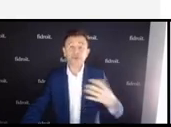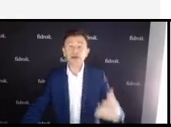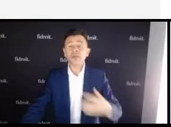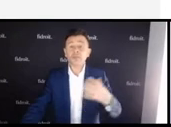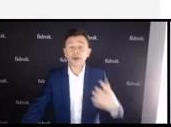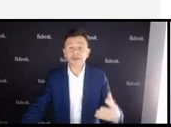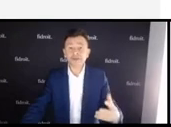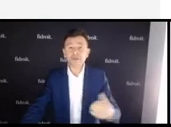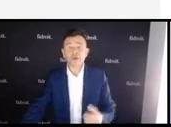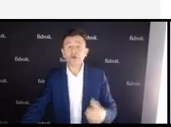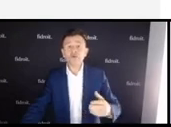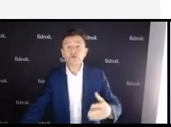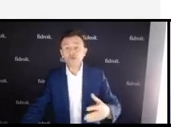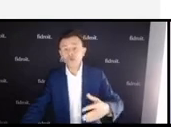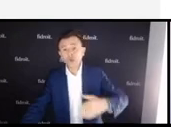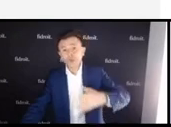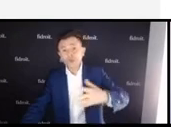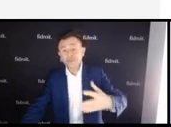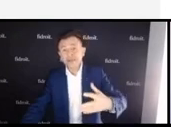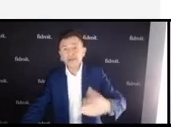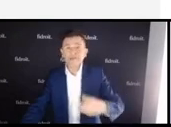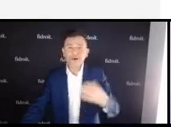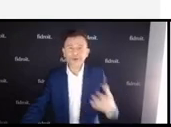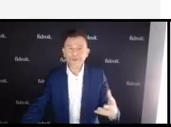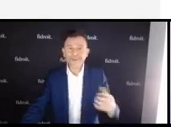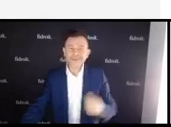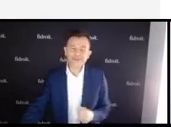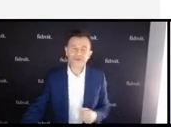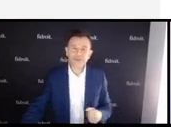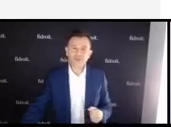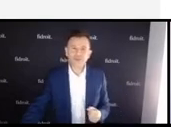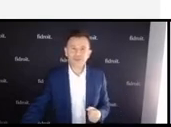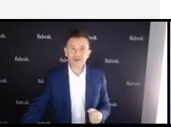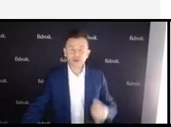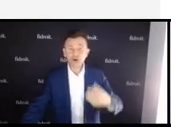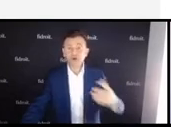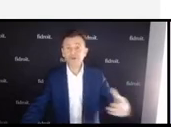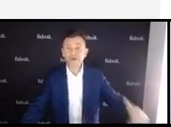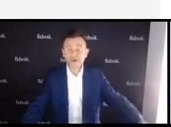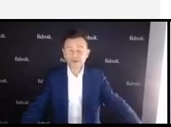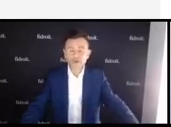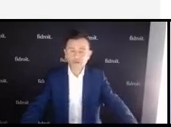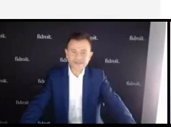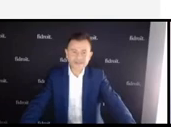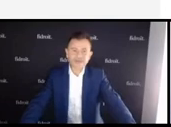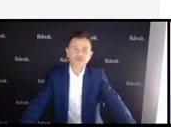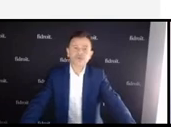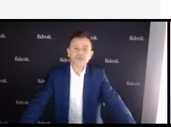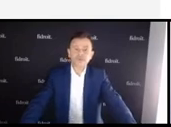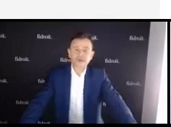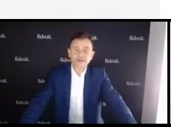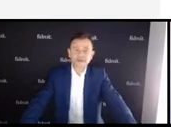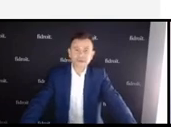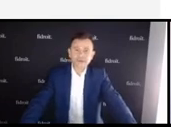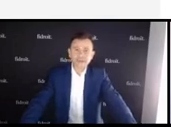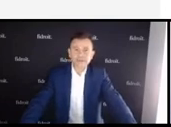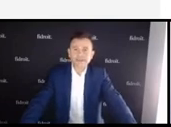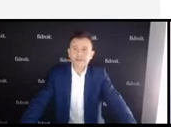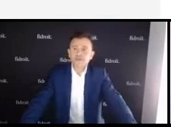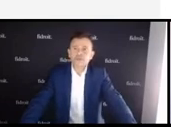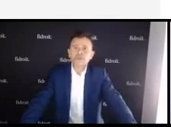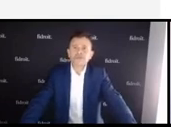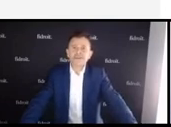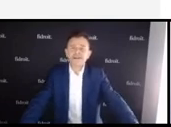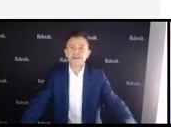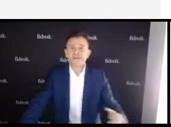serait le cas, par exemple, du PINEL en matière immobilière. Enfin, troisième configuration,